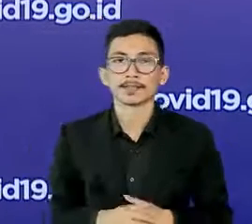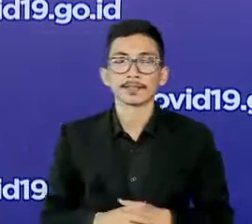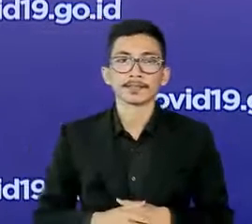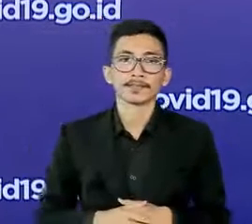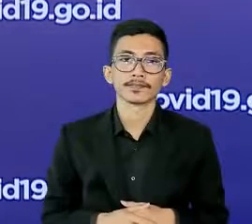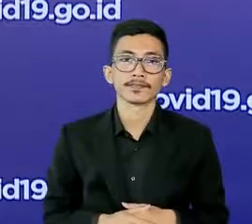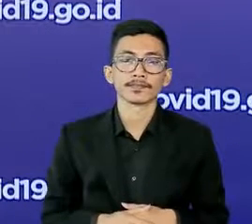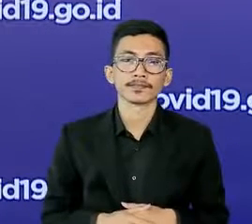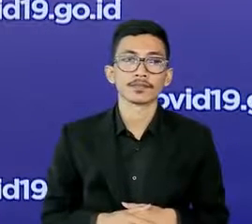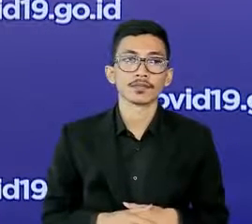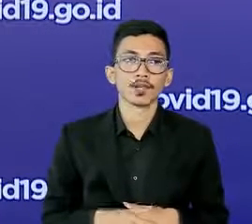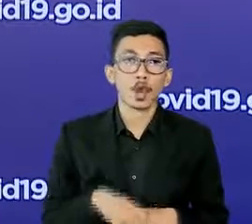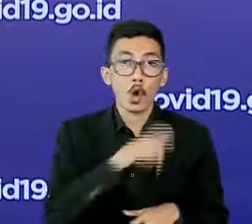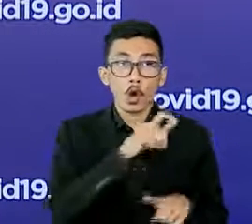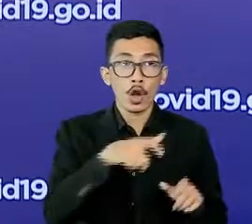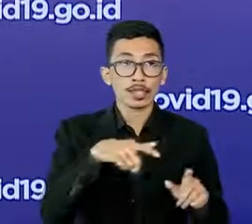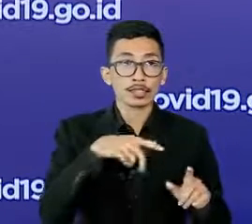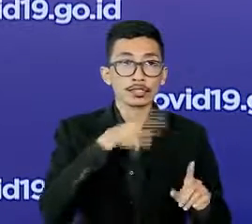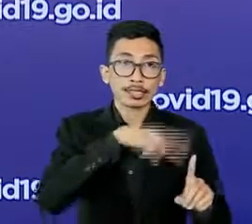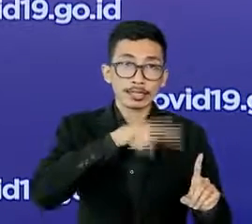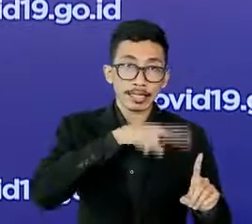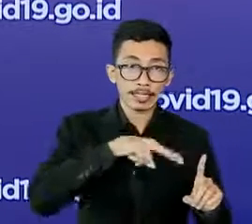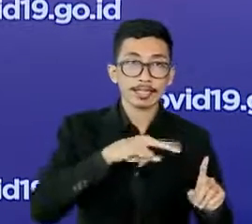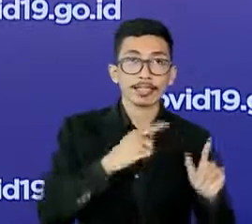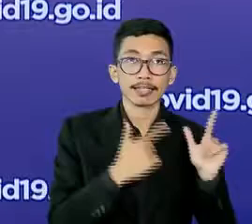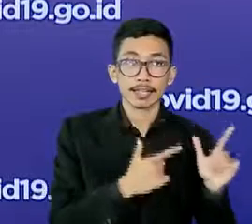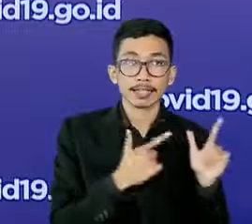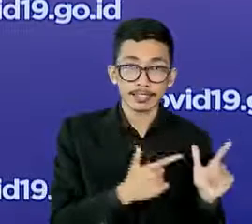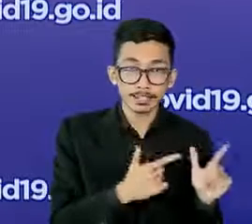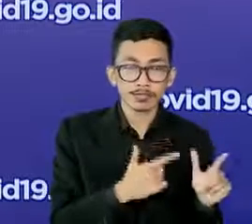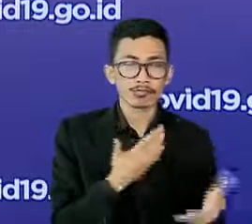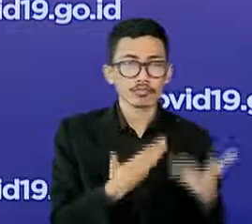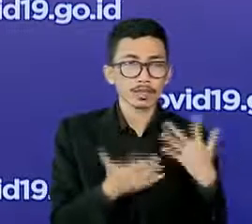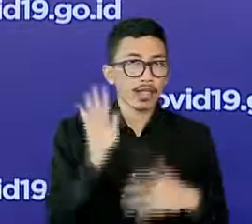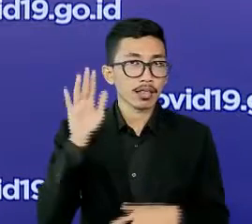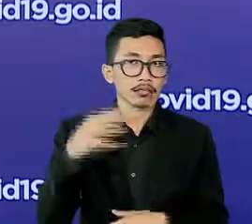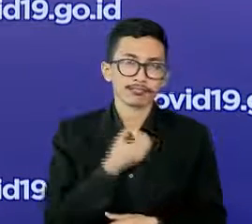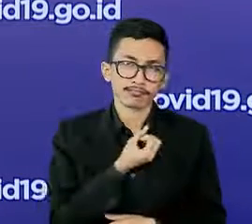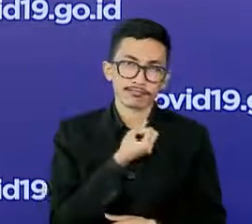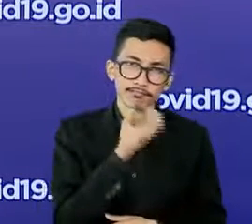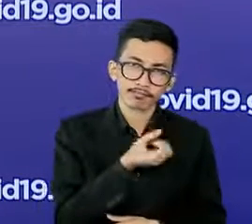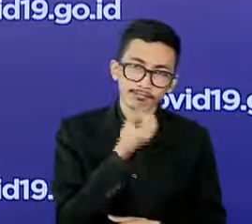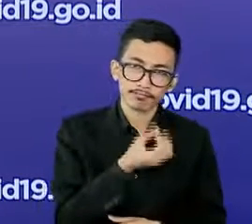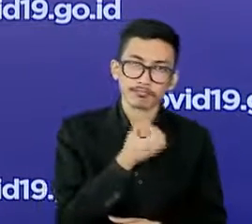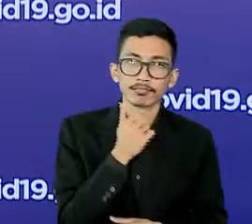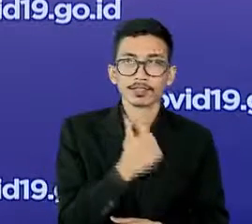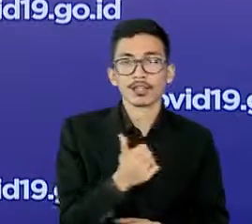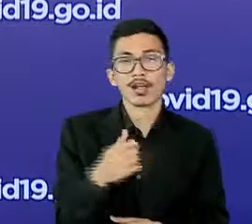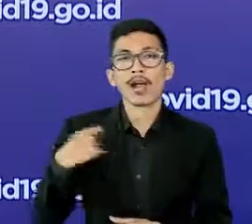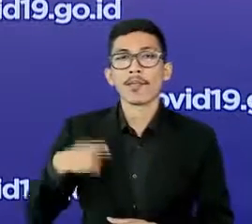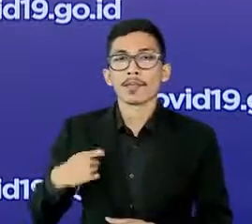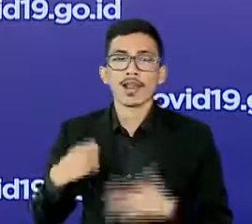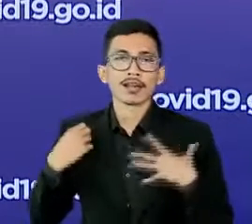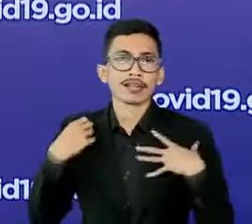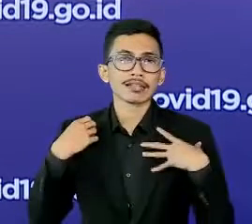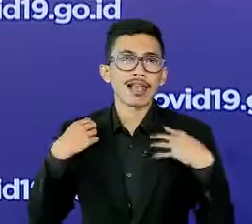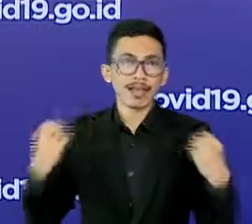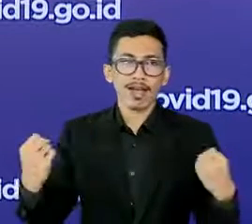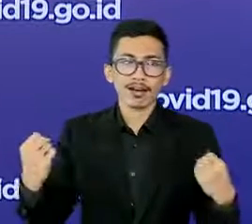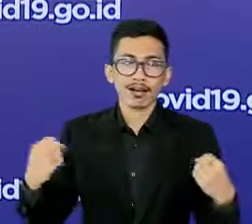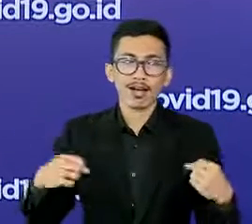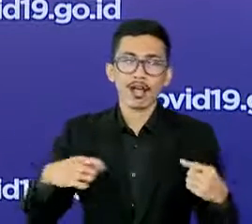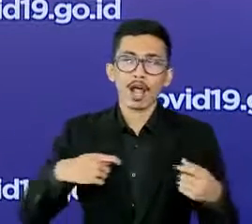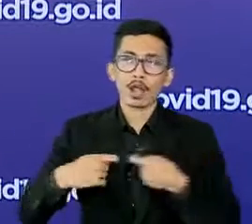traveler yang dari TNI nanti Panglima TNI mungkin bisa menyampaikan dan juga yang dari hebat semua intinya sudah